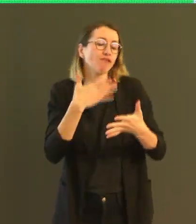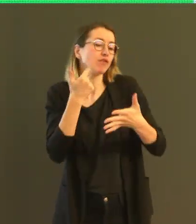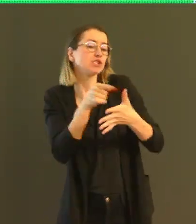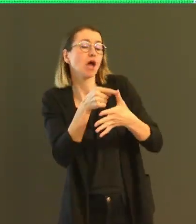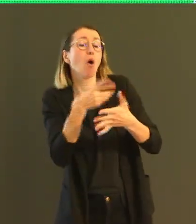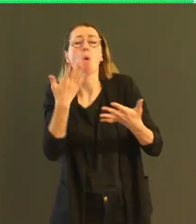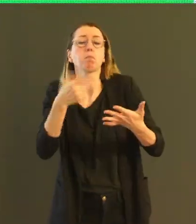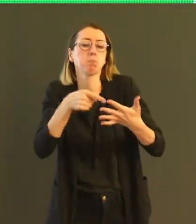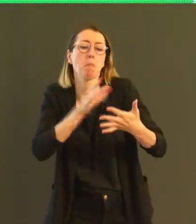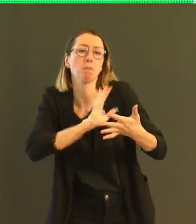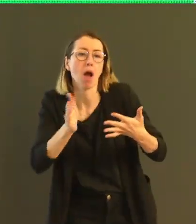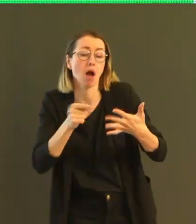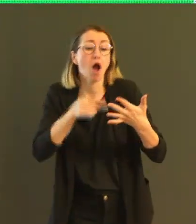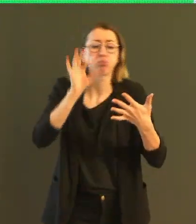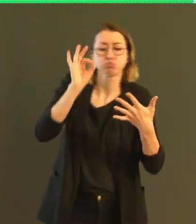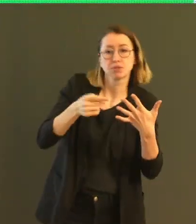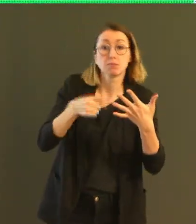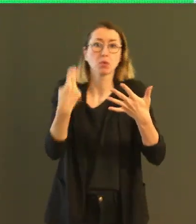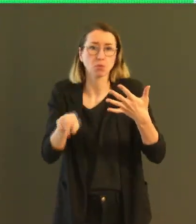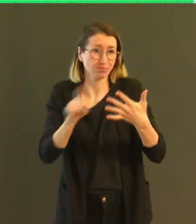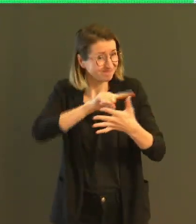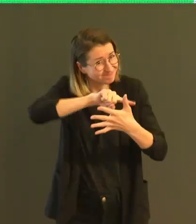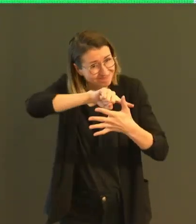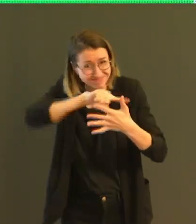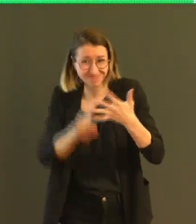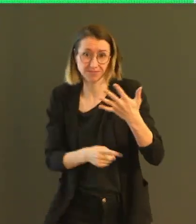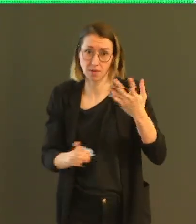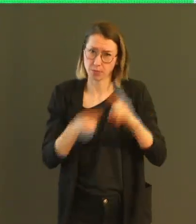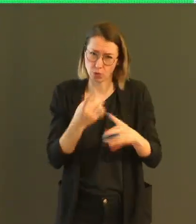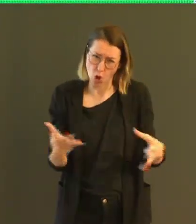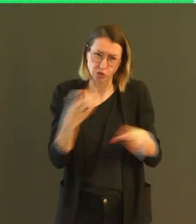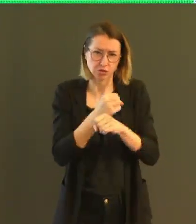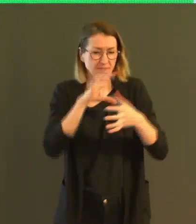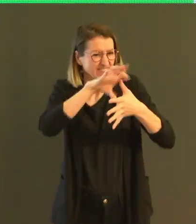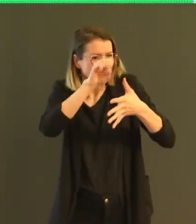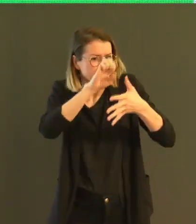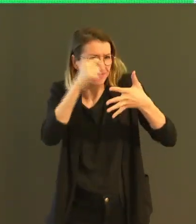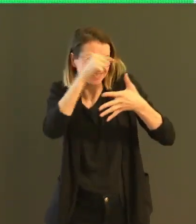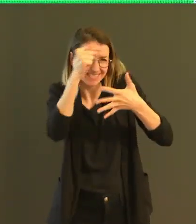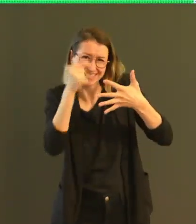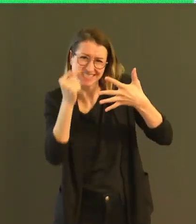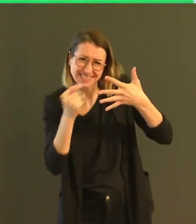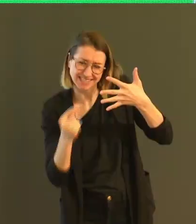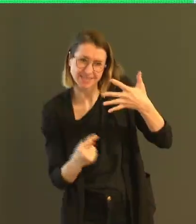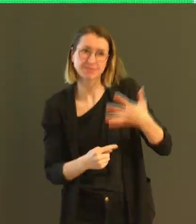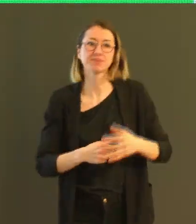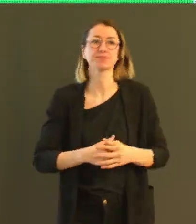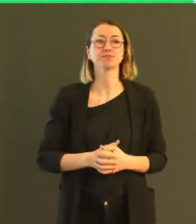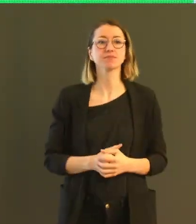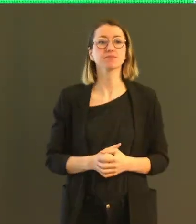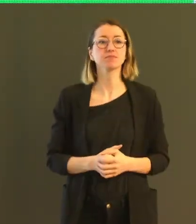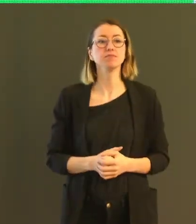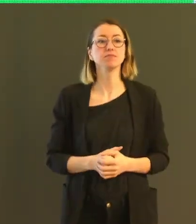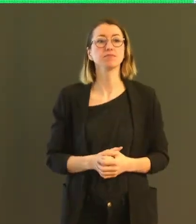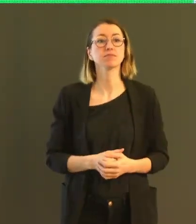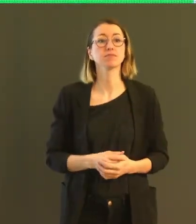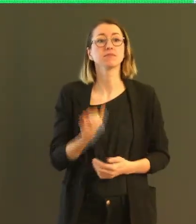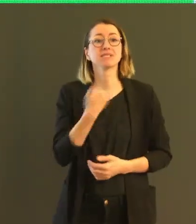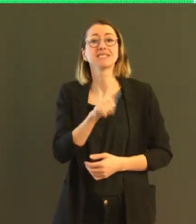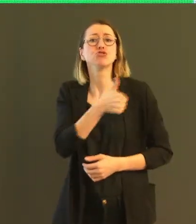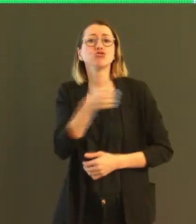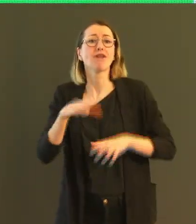trois parce que c'est plus facile ou que souza ça vous arrange mieux c'est en faisant ce genre de choix à la carte que finalement on